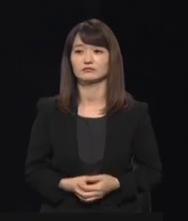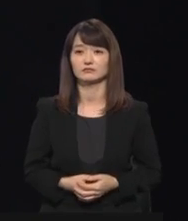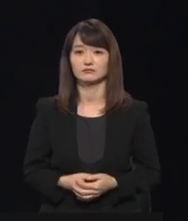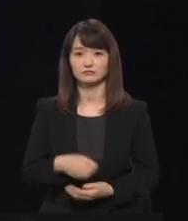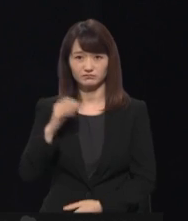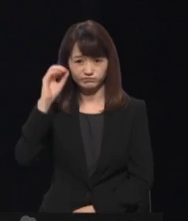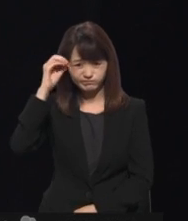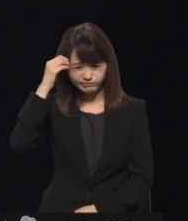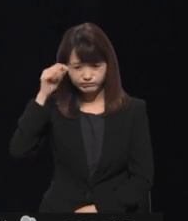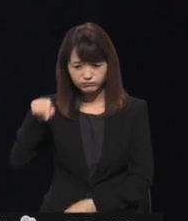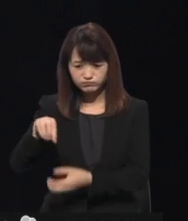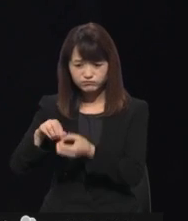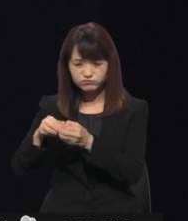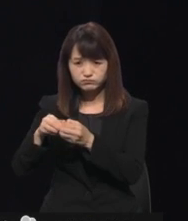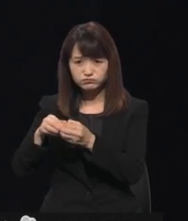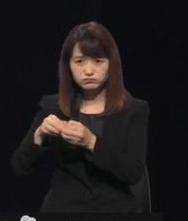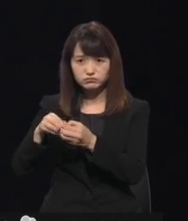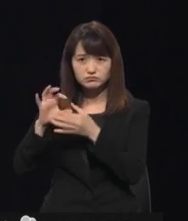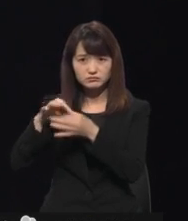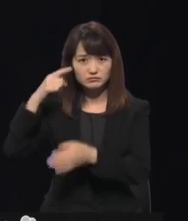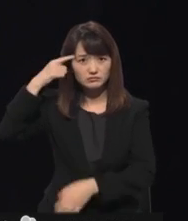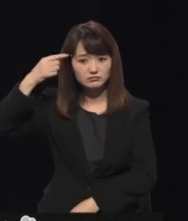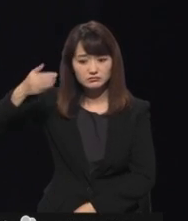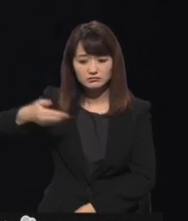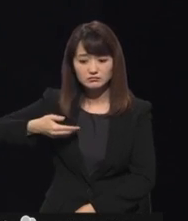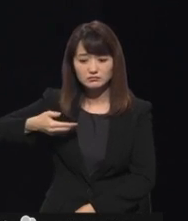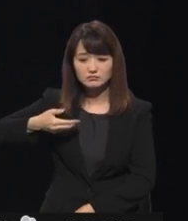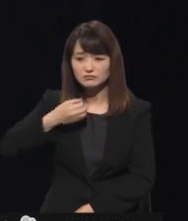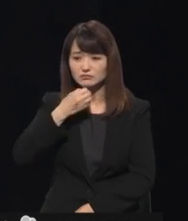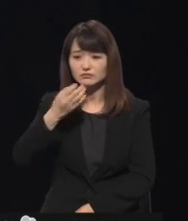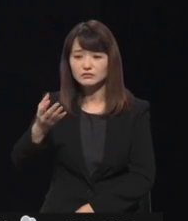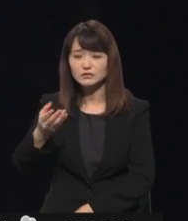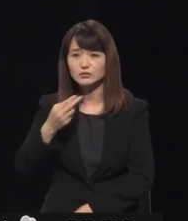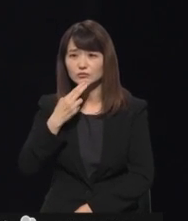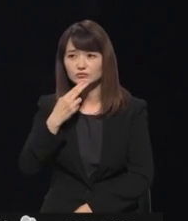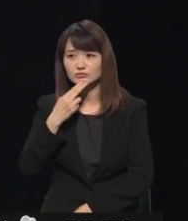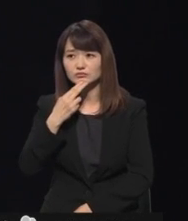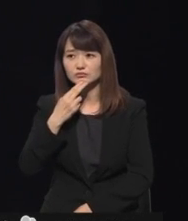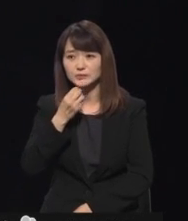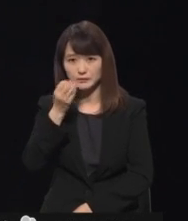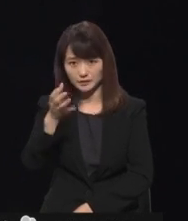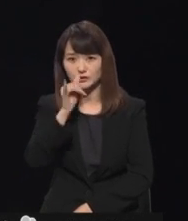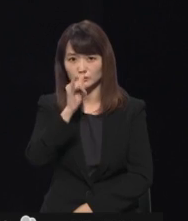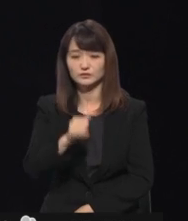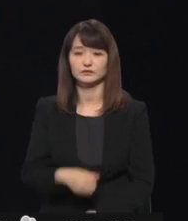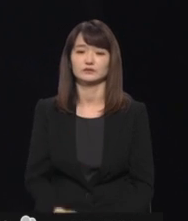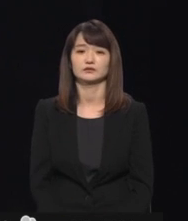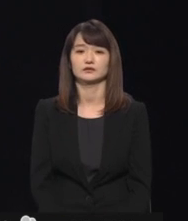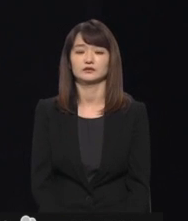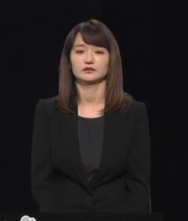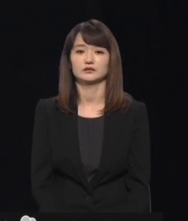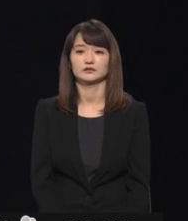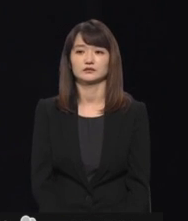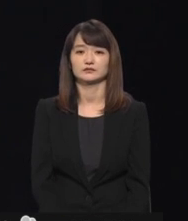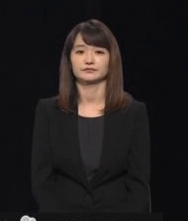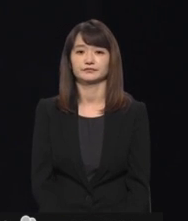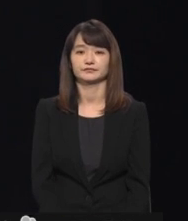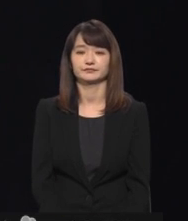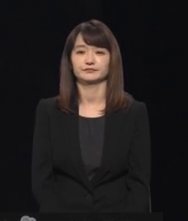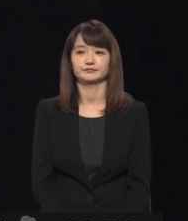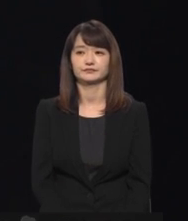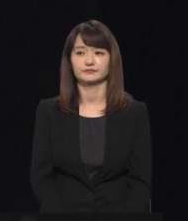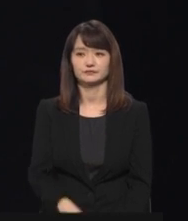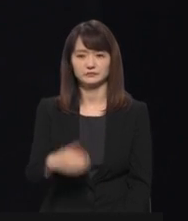망상 아니냐 자꾸 부르면 폭넓은 의도가 없는데 의도가 생길 수 있다 라고 얘기 했구요 그리고 앞서 이제 또 방석 의원님의 경우는